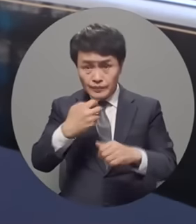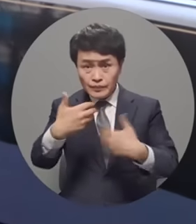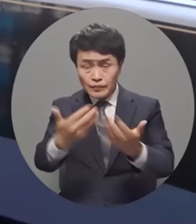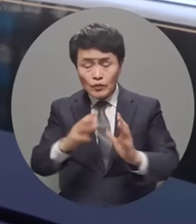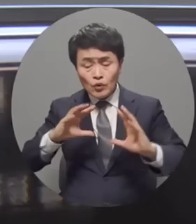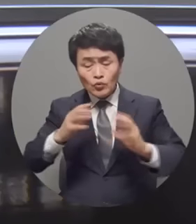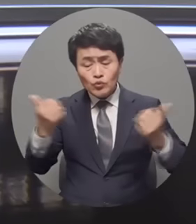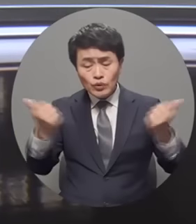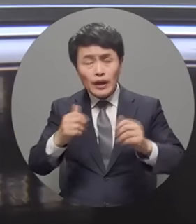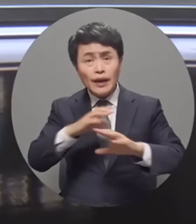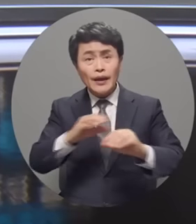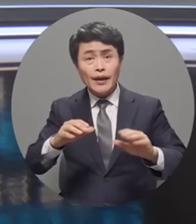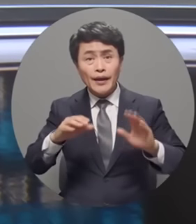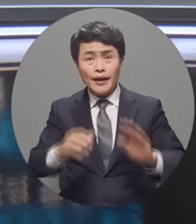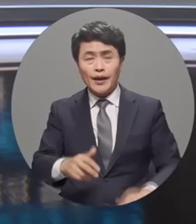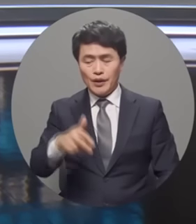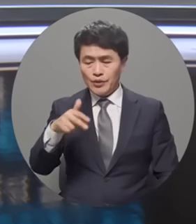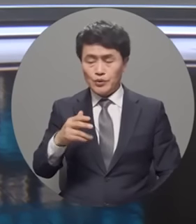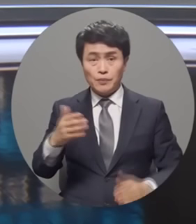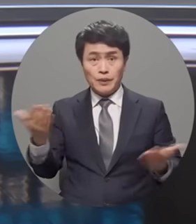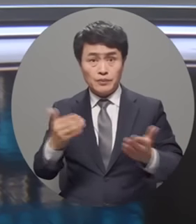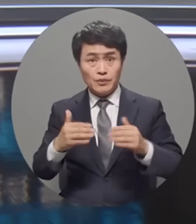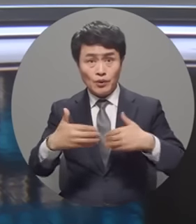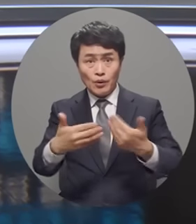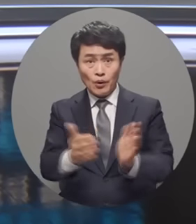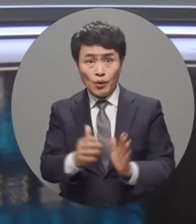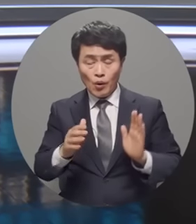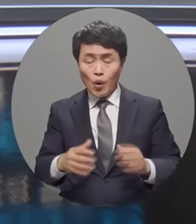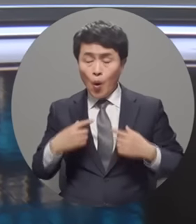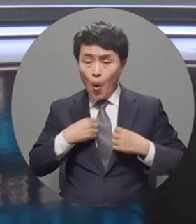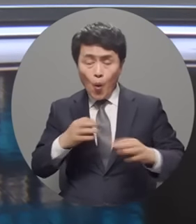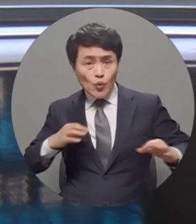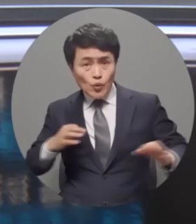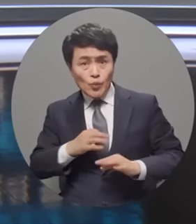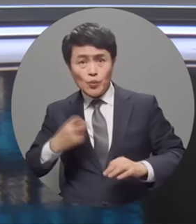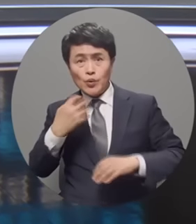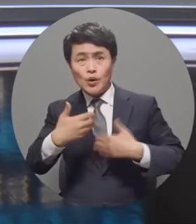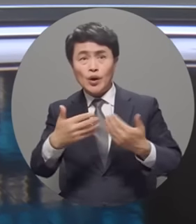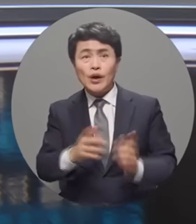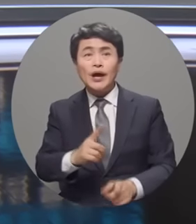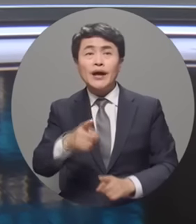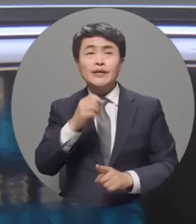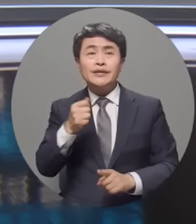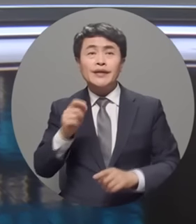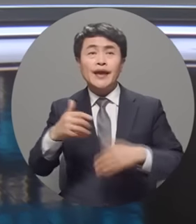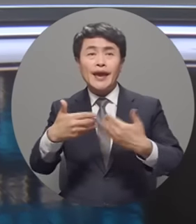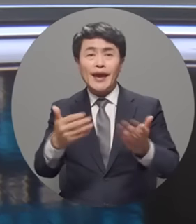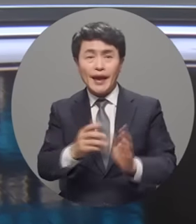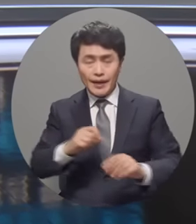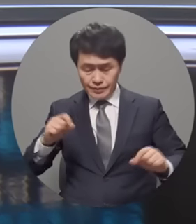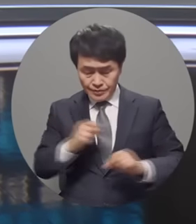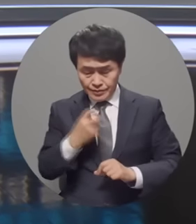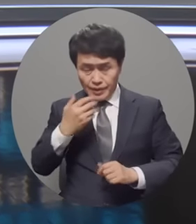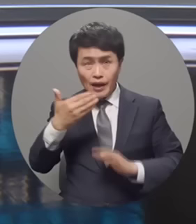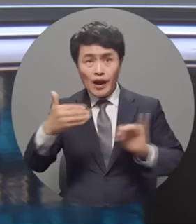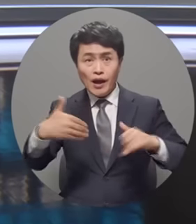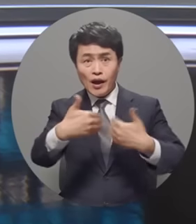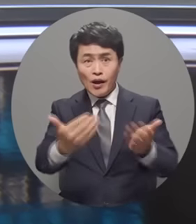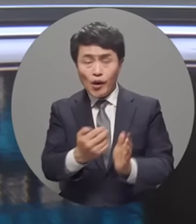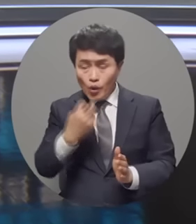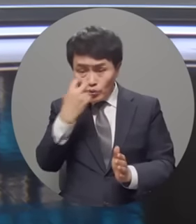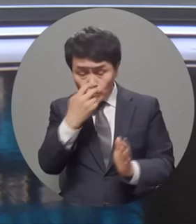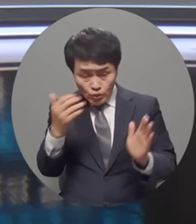확인해봤습니다. 조폐공사 파업 유도 사건과 온로비 특검을 시작으로 고 이해람 중사 특검까지 9개는 수사가